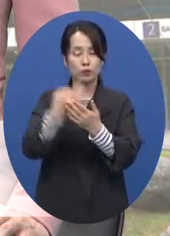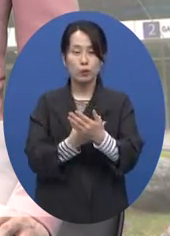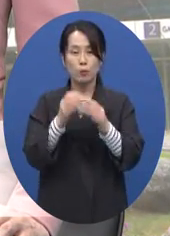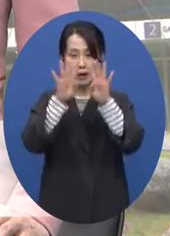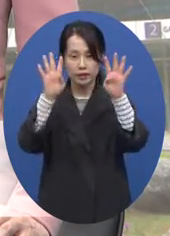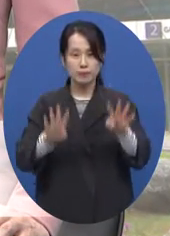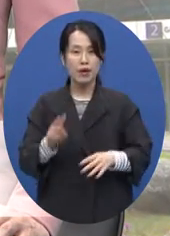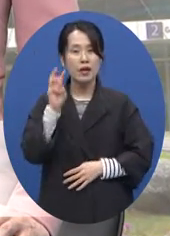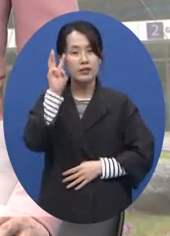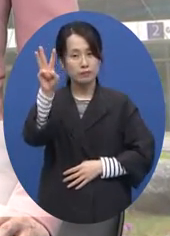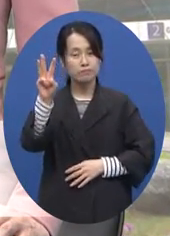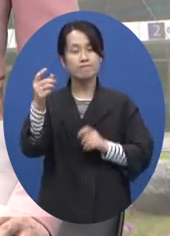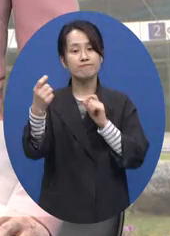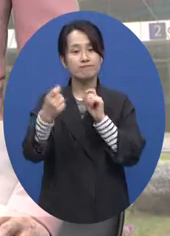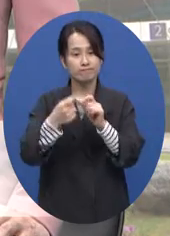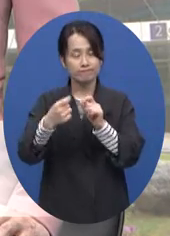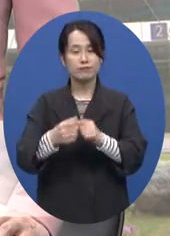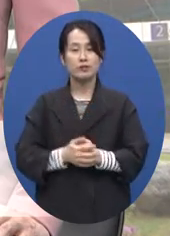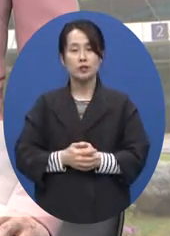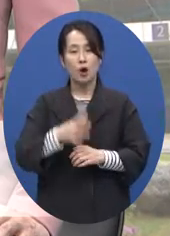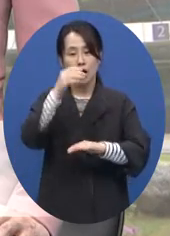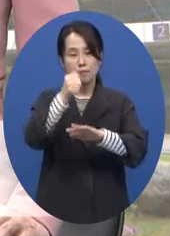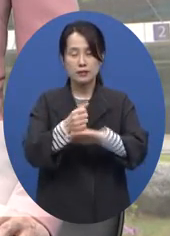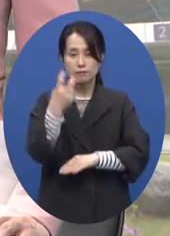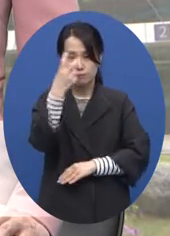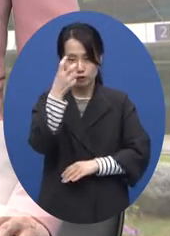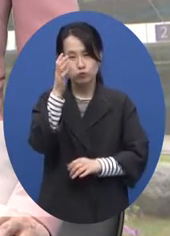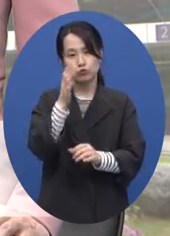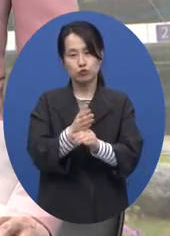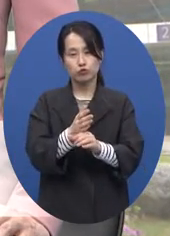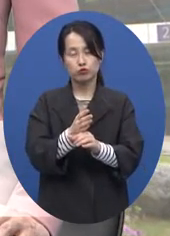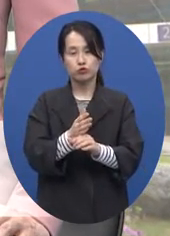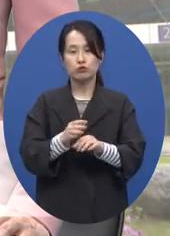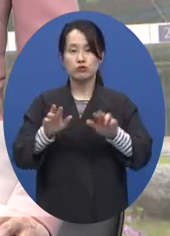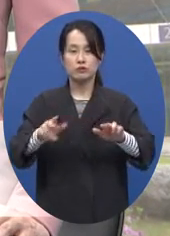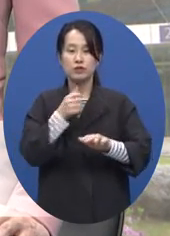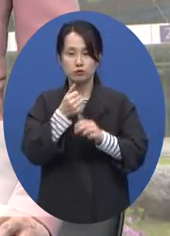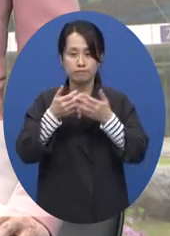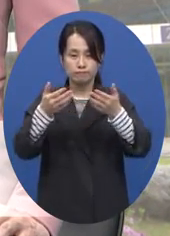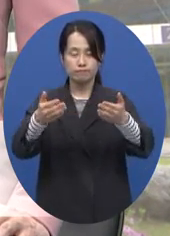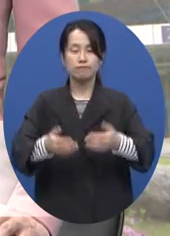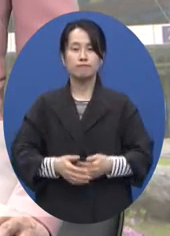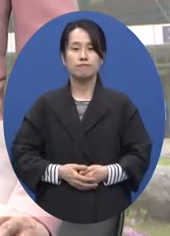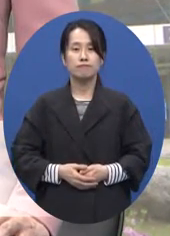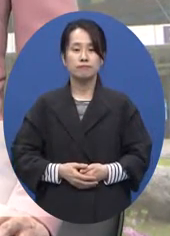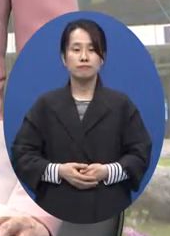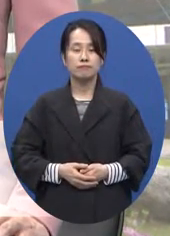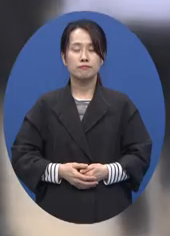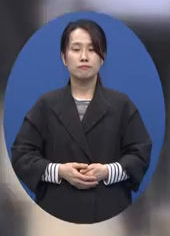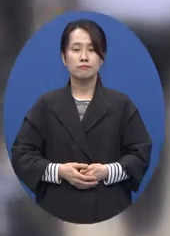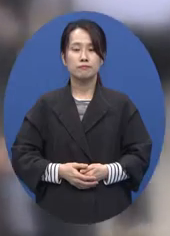다가왔습니다 막바지 점검 이루어지고 있다고 하는데요 그 현장 1 선지 기자가 미리 가봤습니다